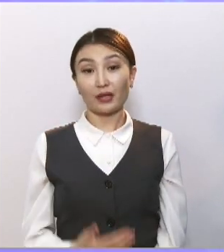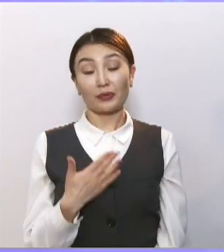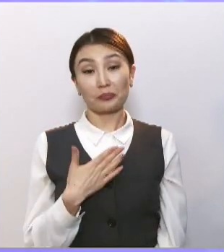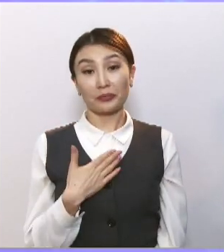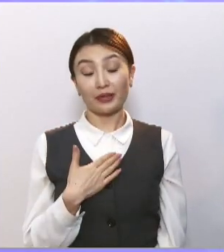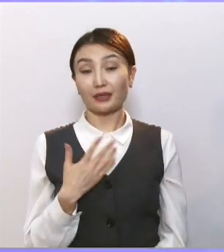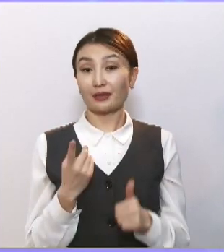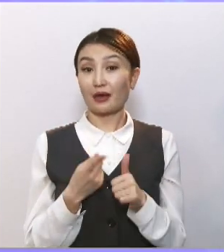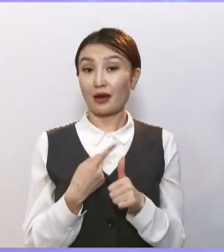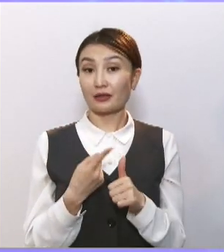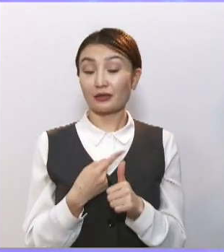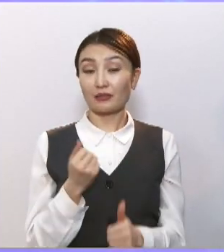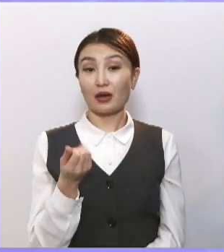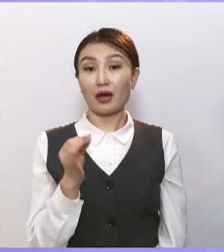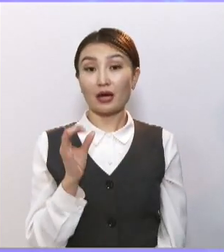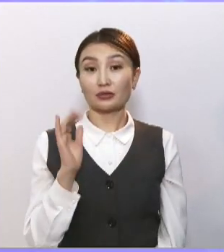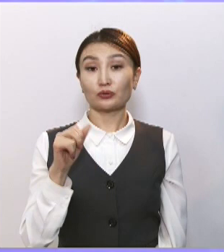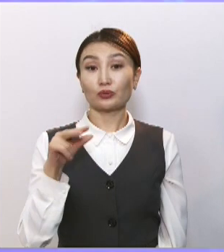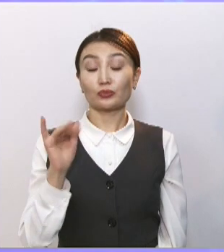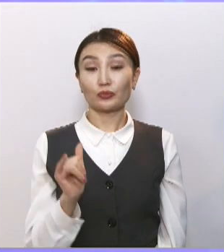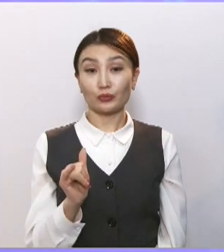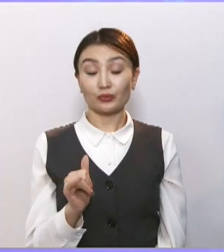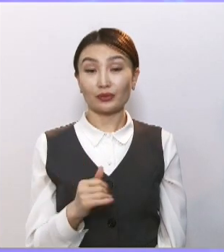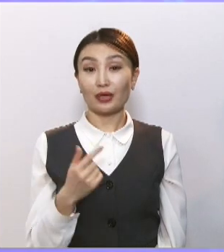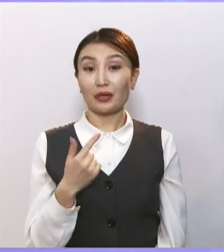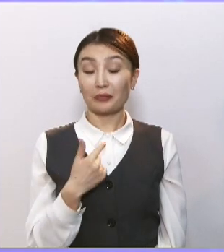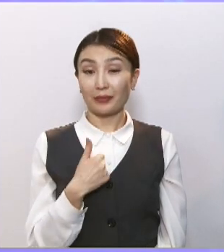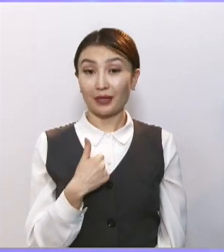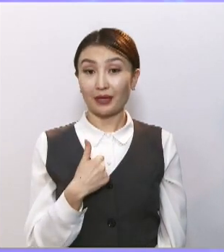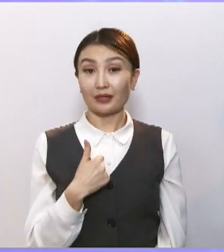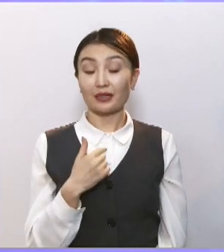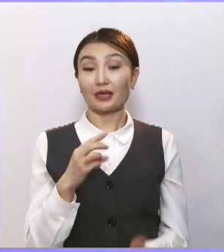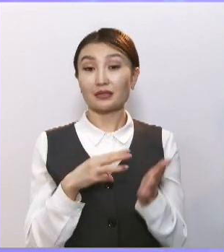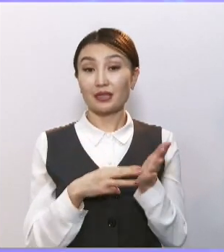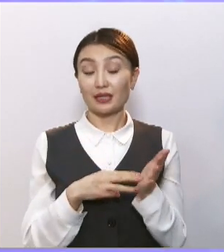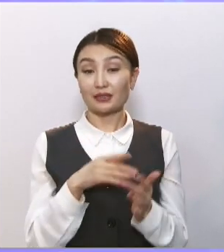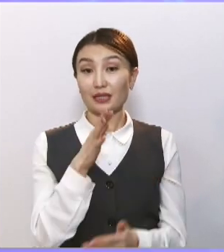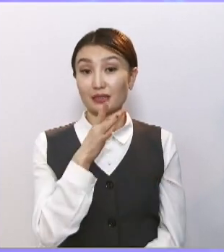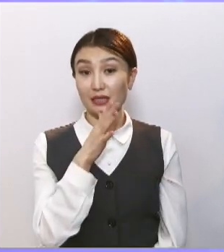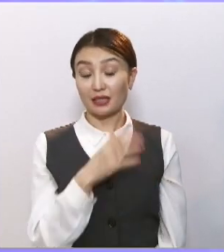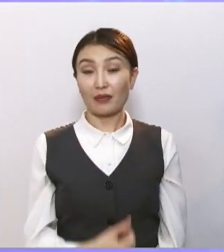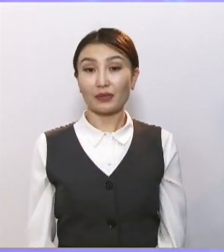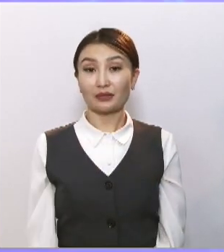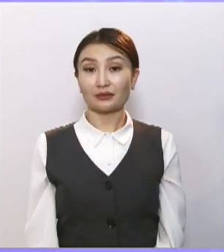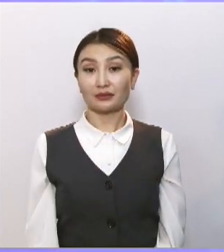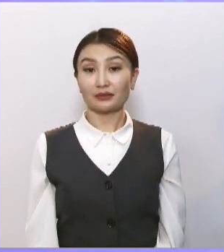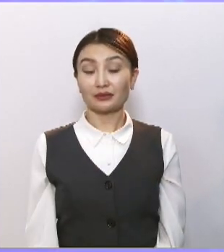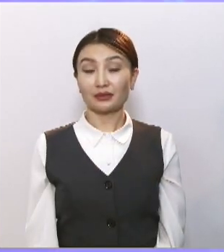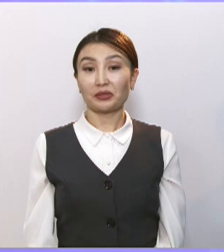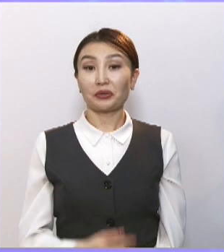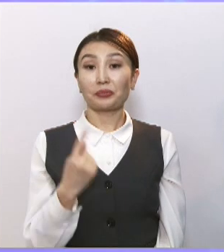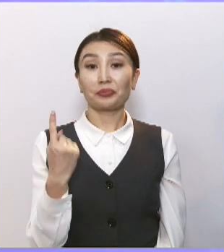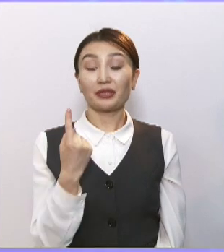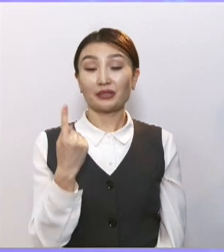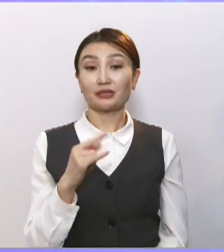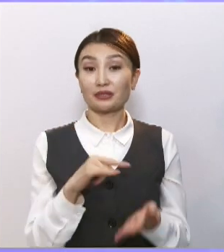Менин атым Айсулуу. Мен 8 жаштамын.